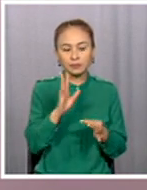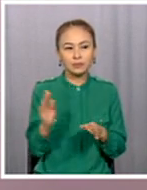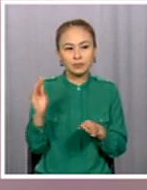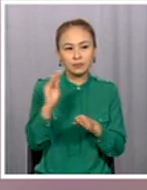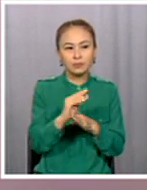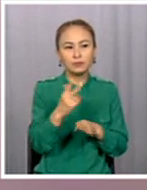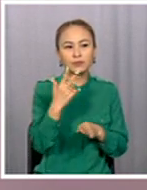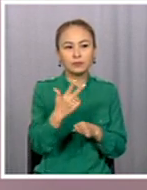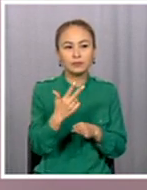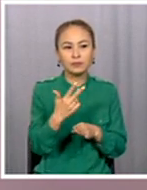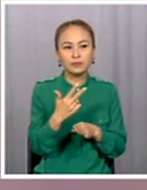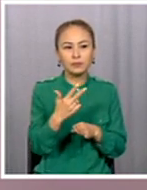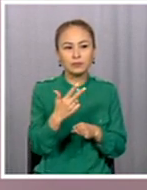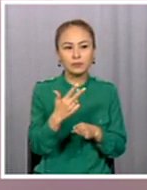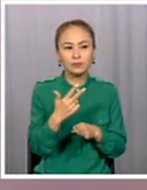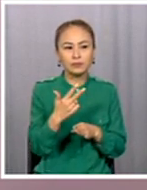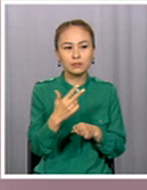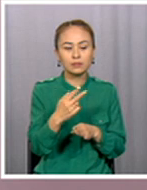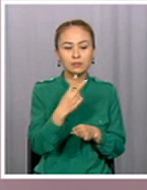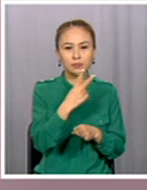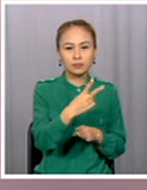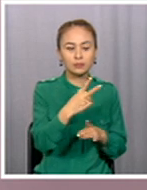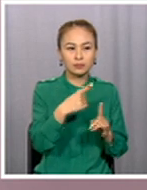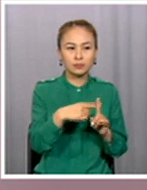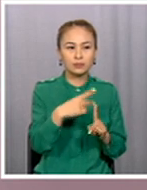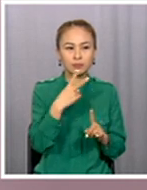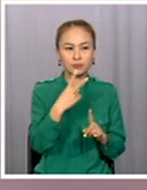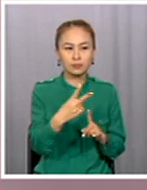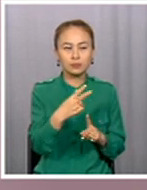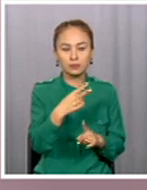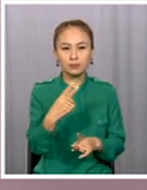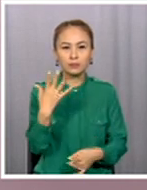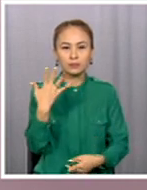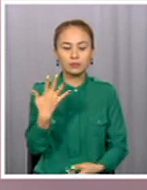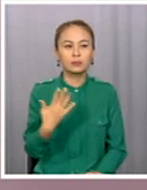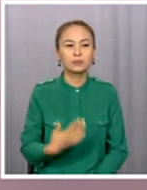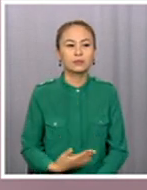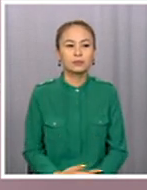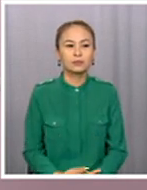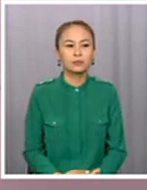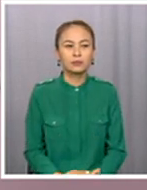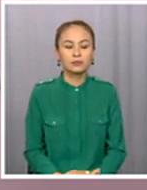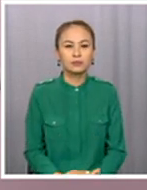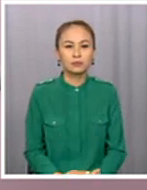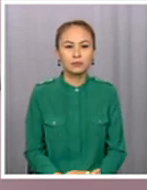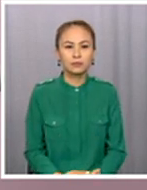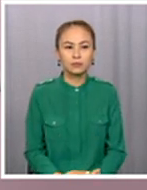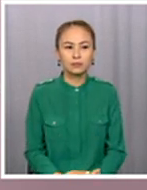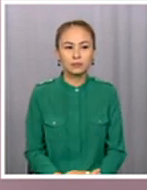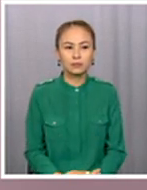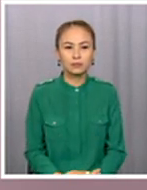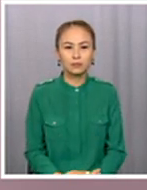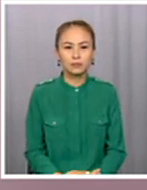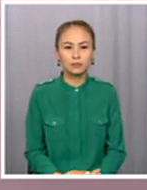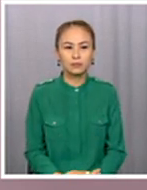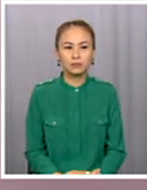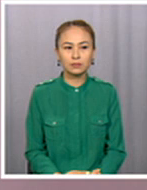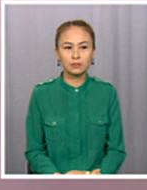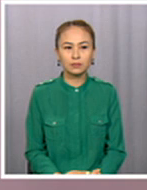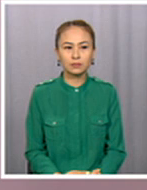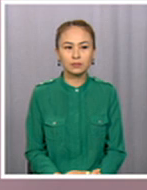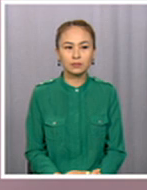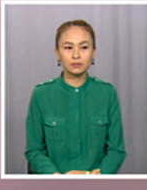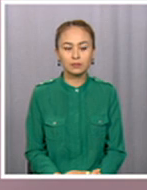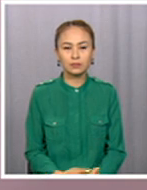қосамыз. 2 сантиметр мен 3 сантиметрдің қосындысының мәні 5 сантиметрге тең. Демек,